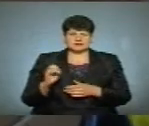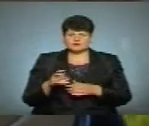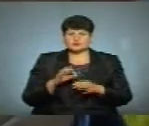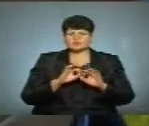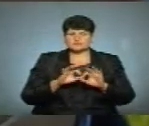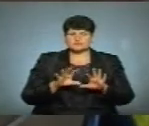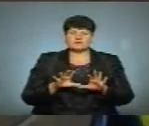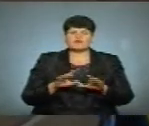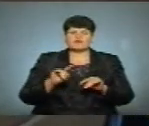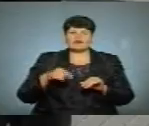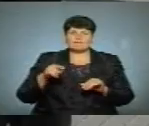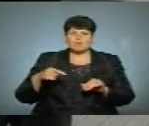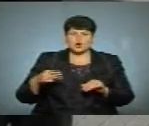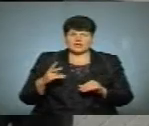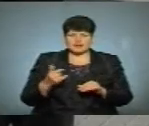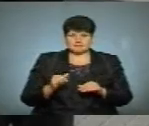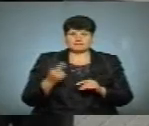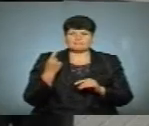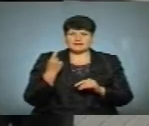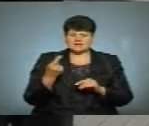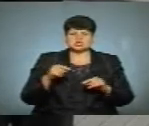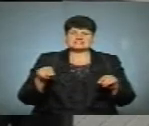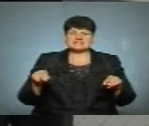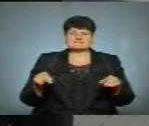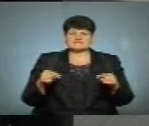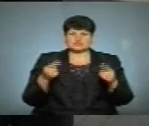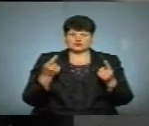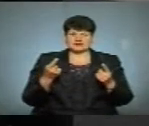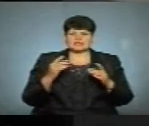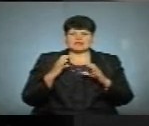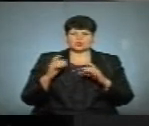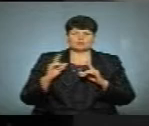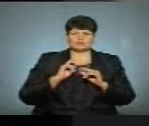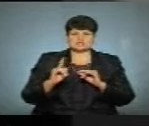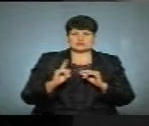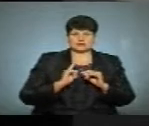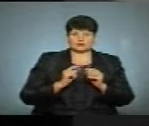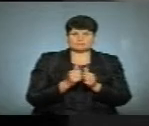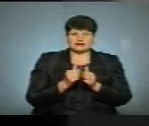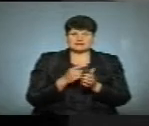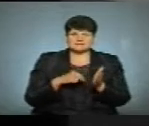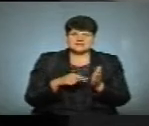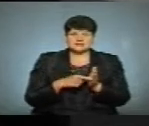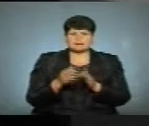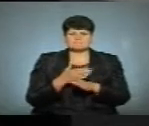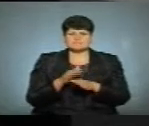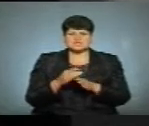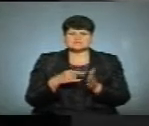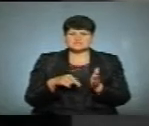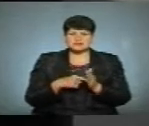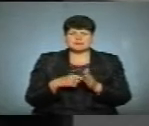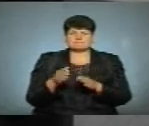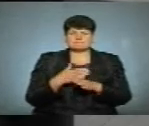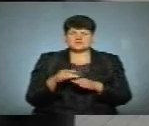вимоги перевізників. Перше – це відновити автобусний рух. Приміський, міжміський, міжобласний